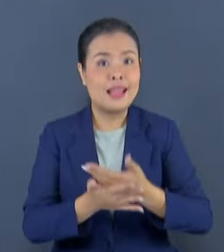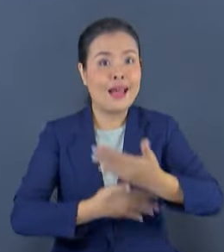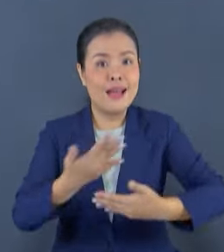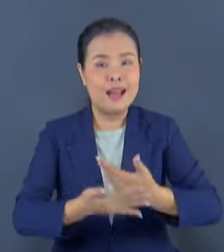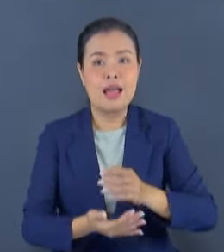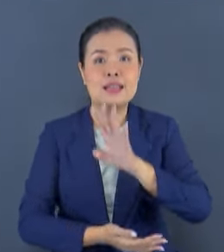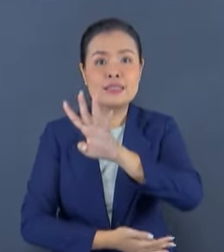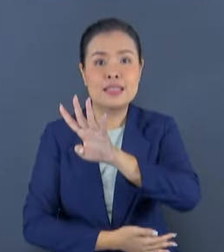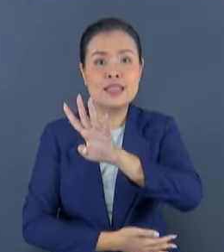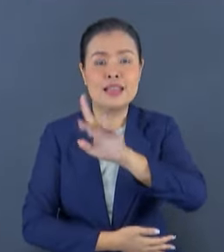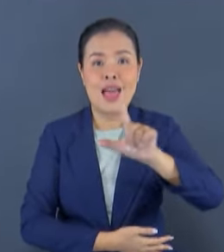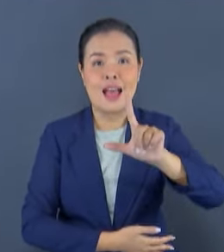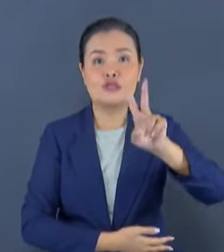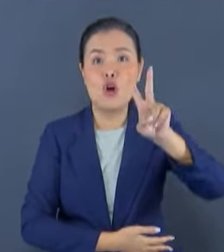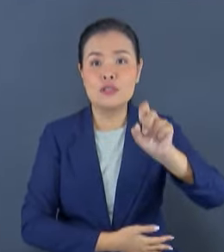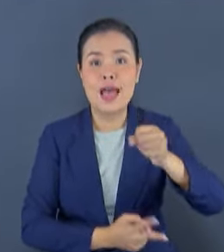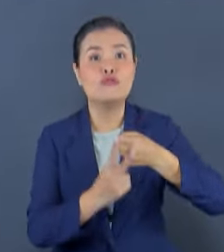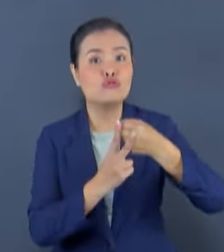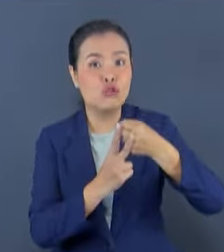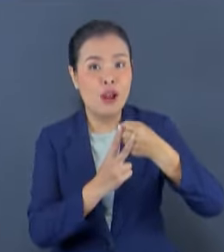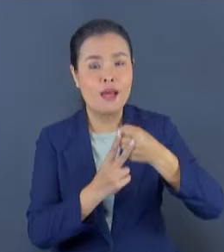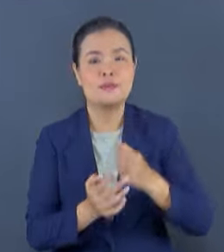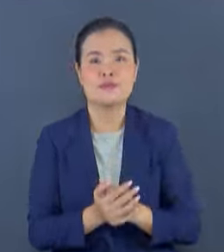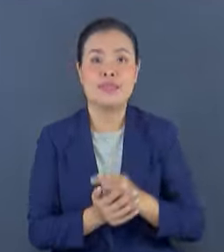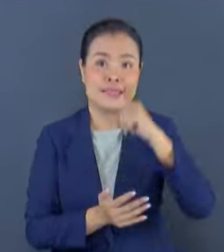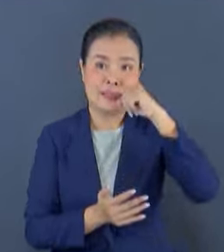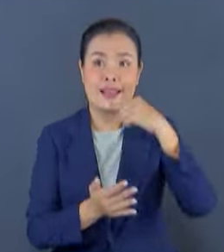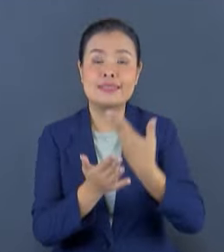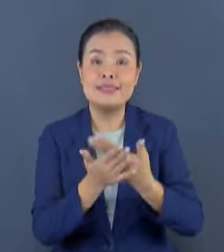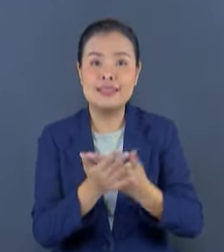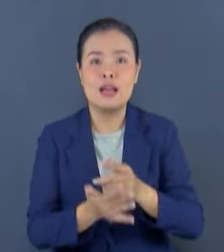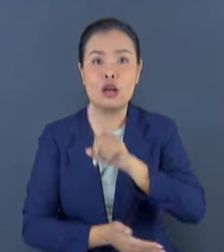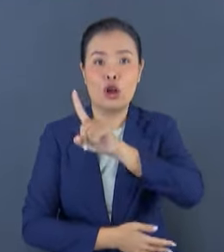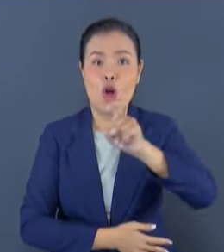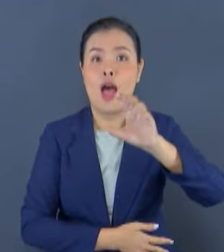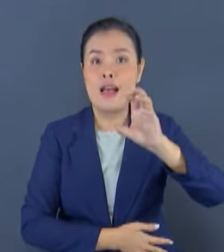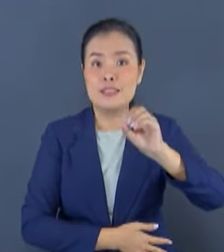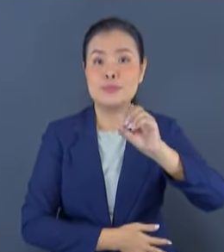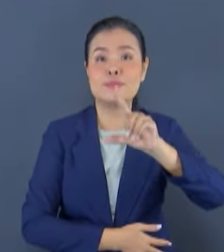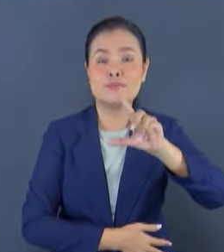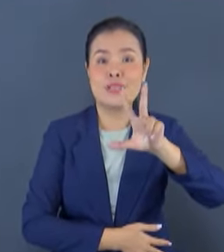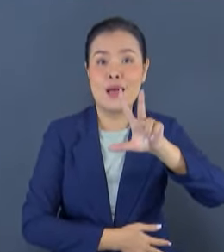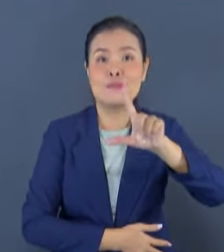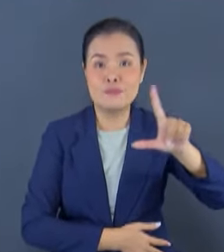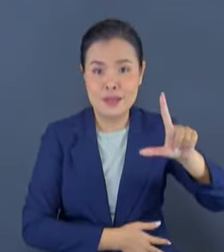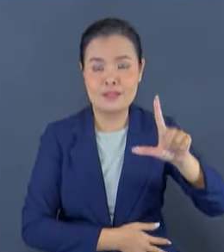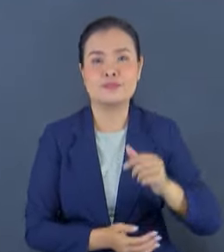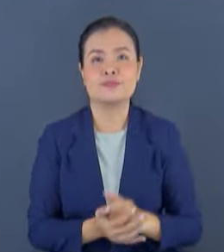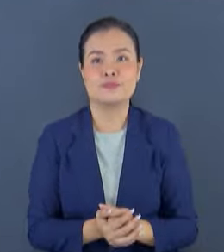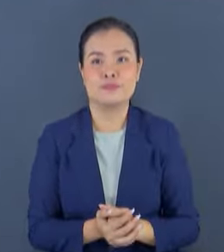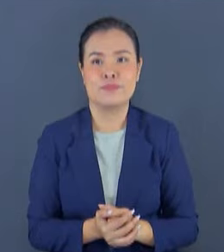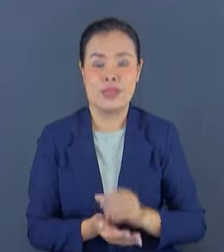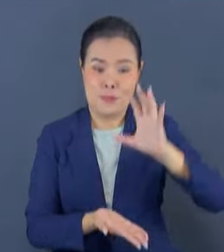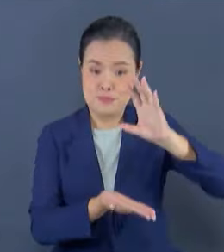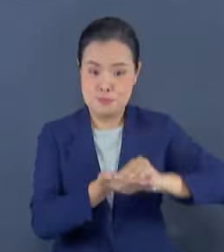ง4,200,000ดอลลาร์สหรัฐครับหรือตีเป็นเงินไทย153ล้านบาทครับแล้วก็ได้รับการ